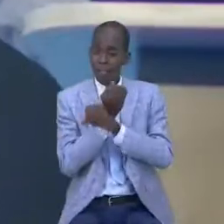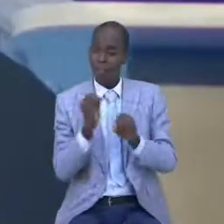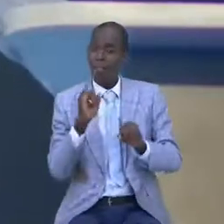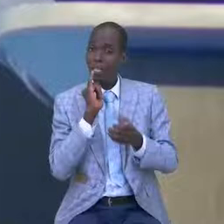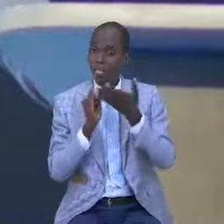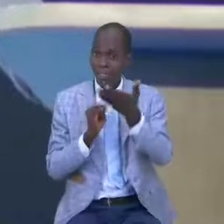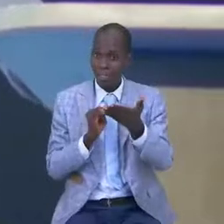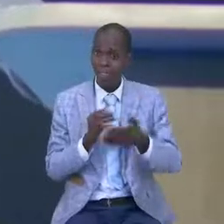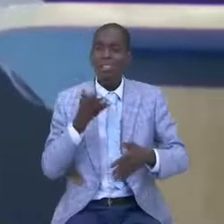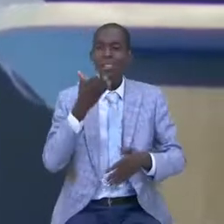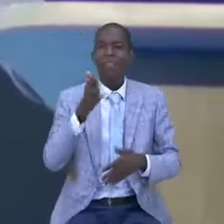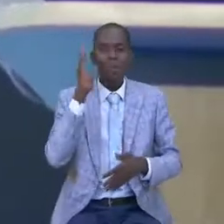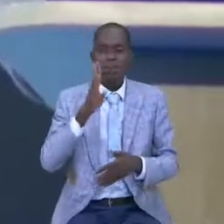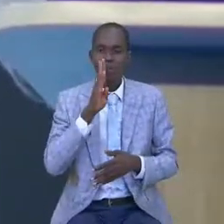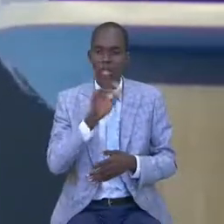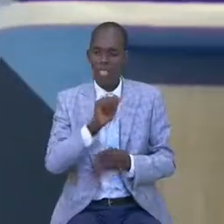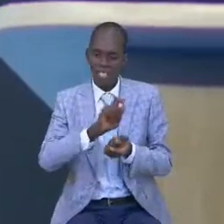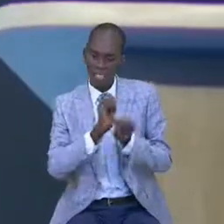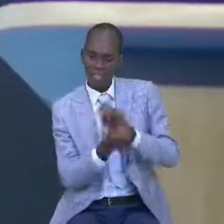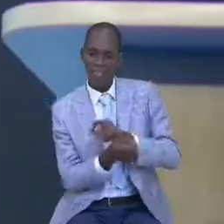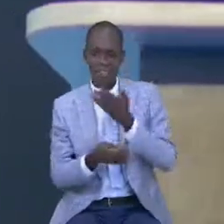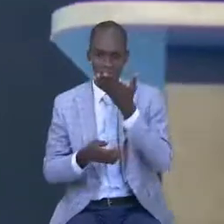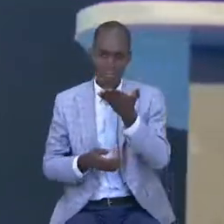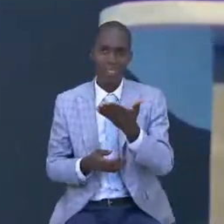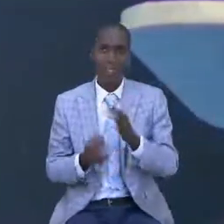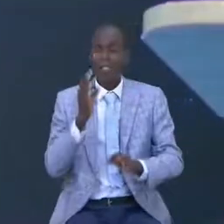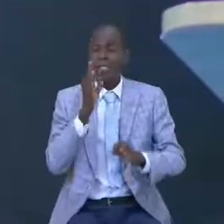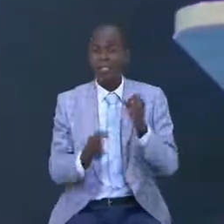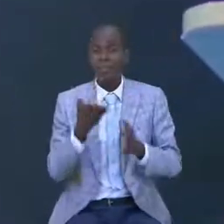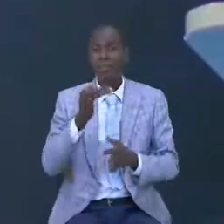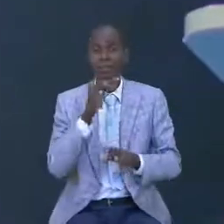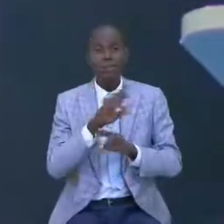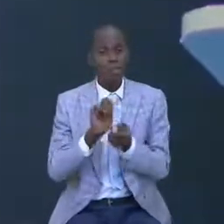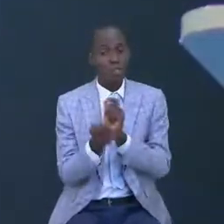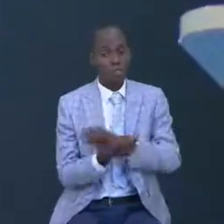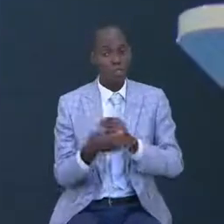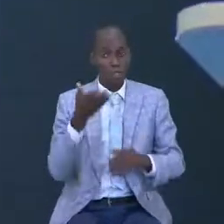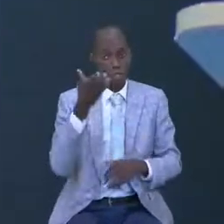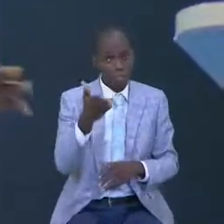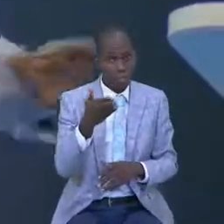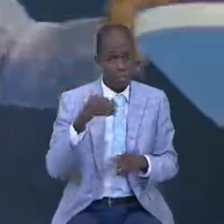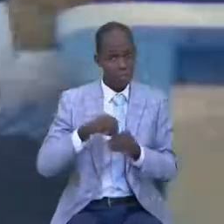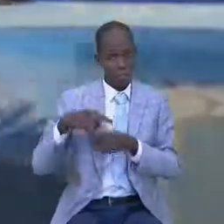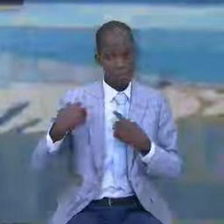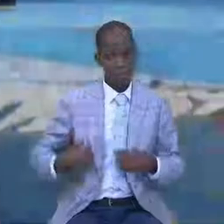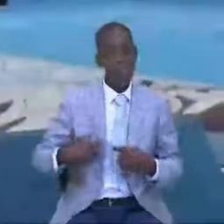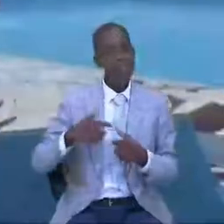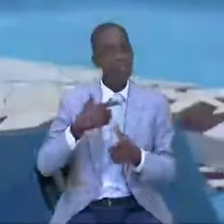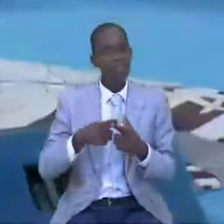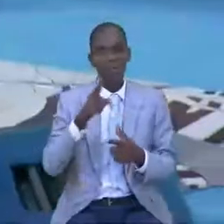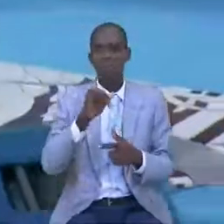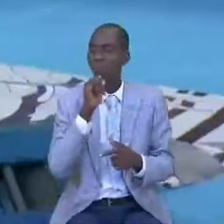est là. Si le salut est là, il y aura la transformation là-bas. S'il n'y a pas